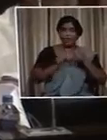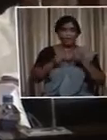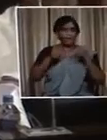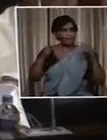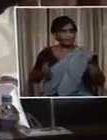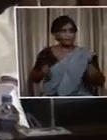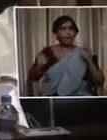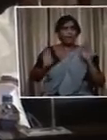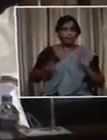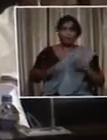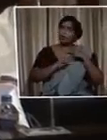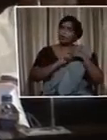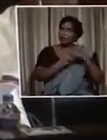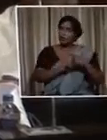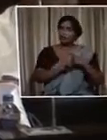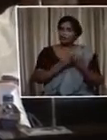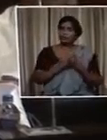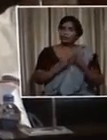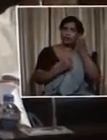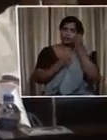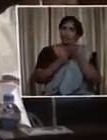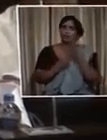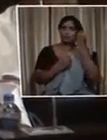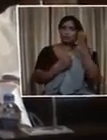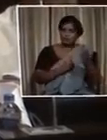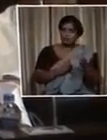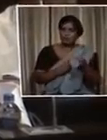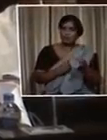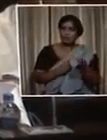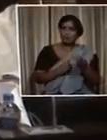ඉඳලා ධනාත්මක ප්‍රචාරයක් දෙන්න. ඒක අපේ